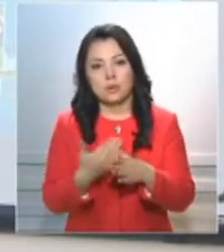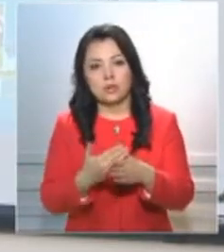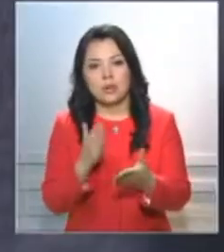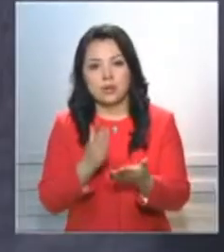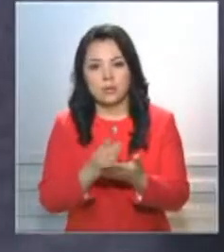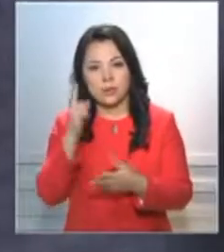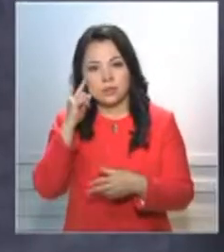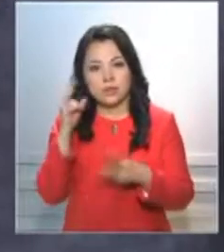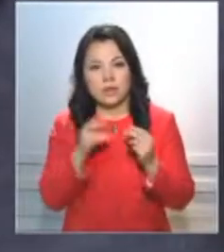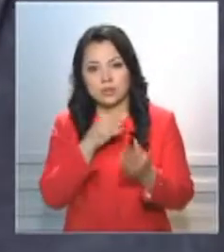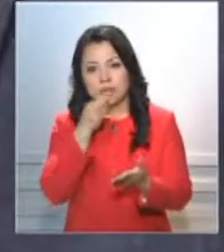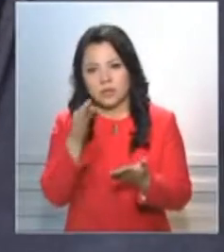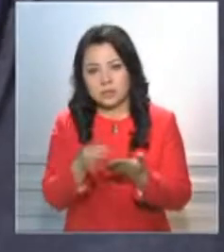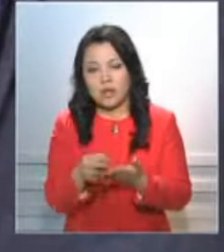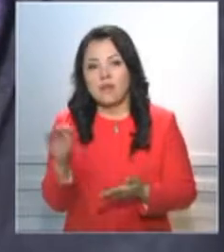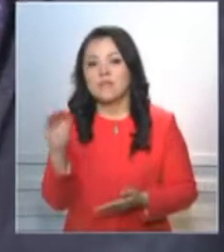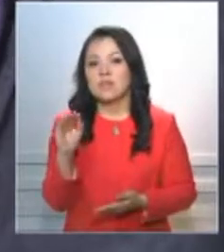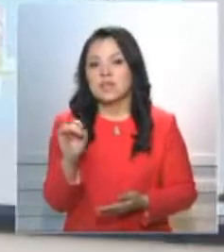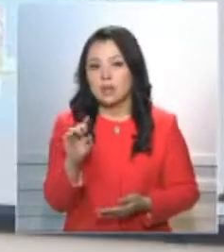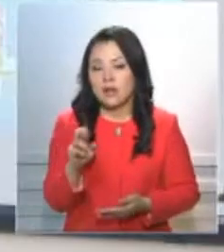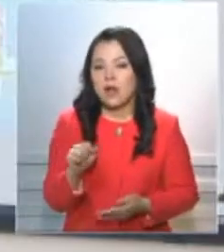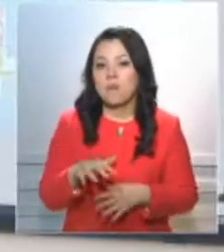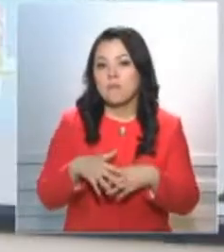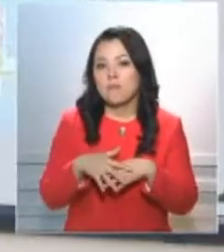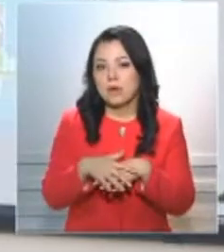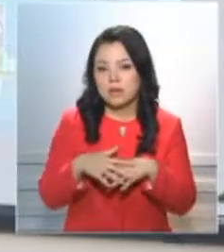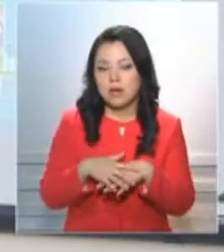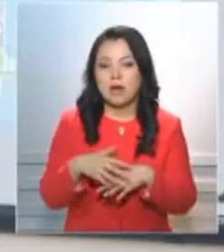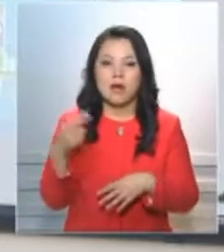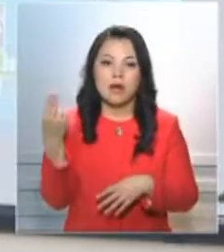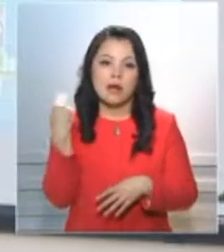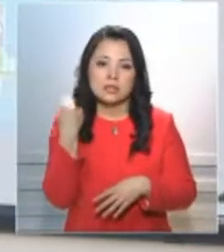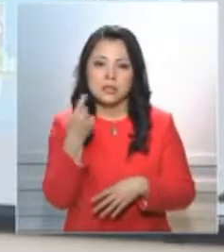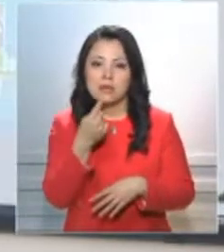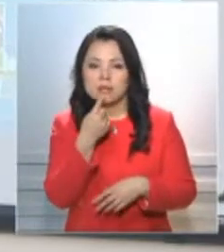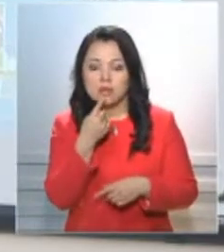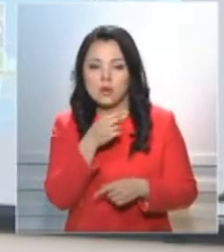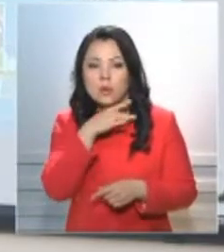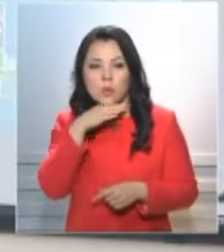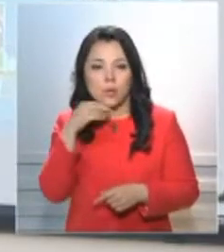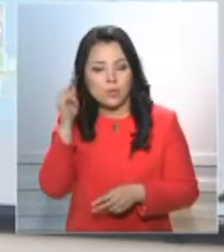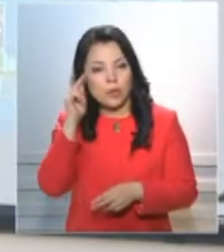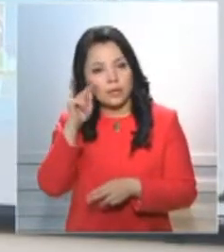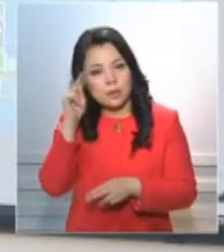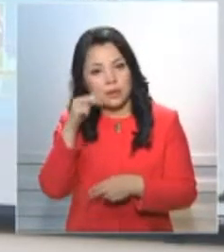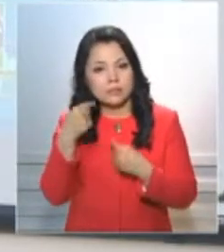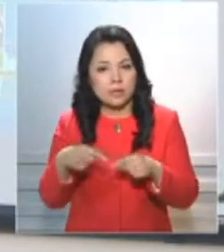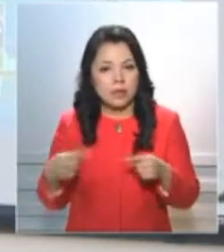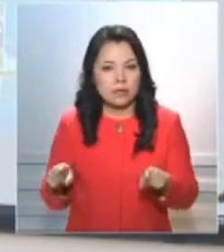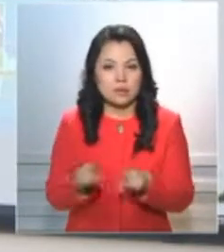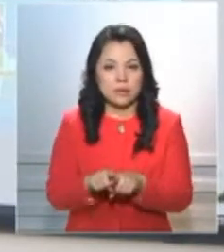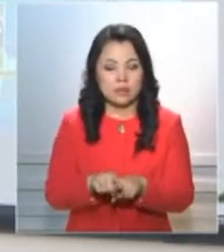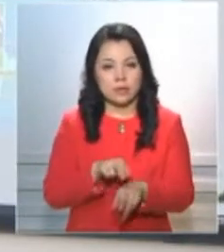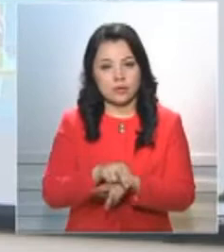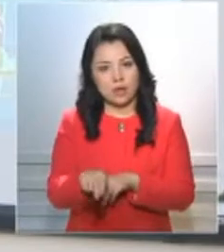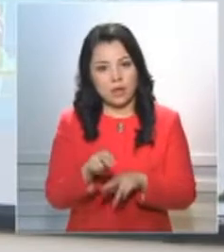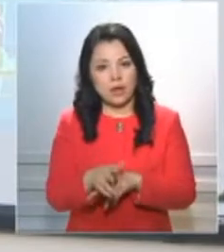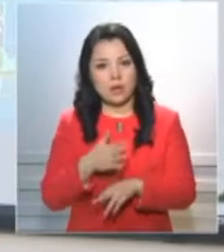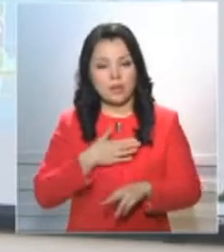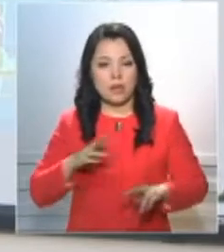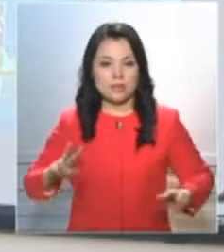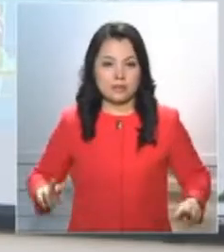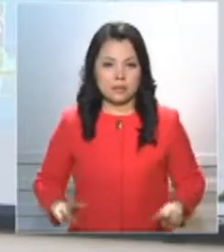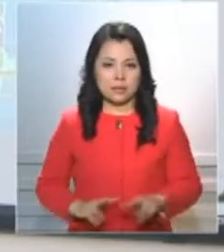деп ойлаймын. Физика, математика жақтарына ағылшын тілдерінен көптеген сабақты өтілсе, мысалға біздің